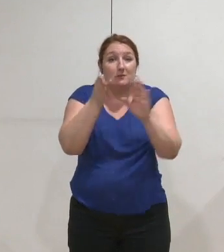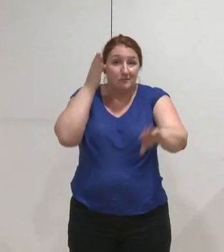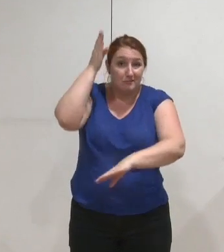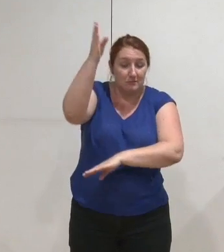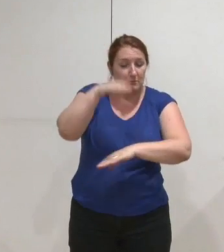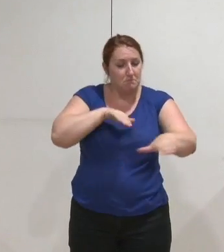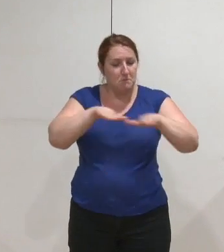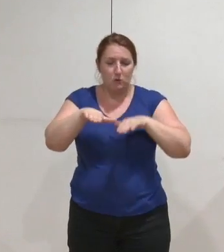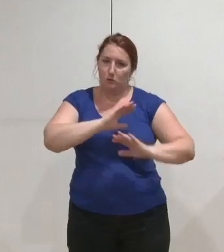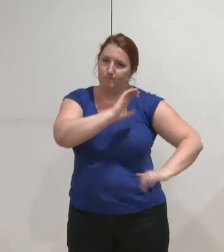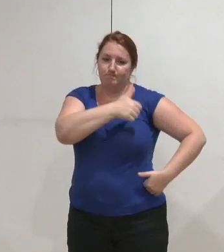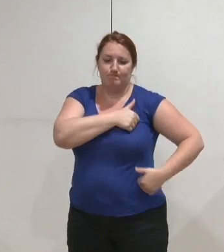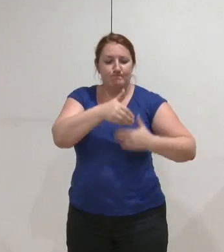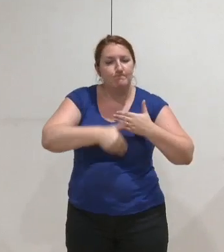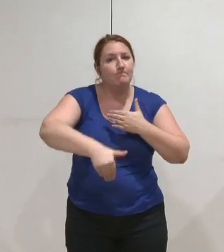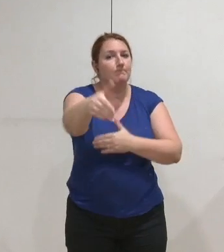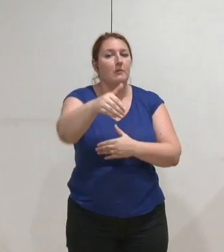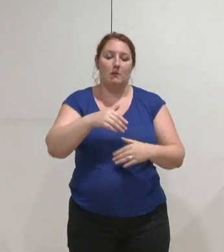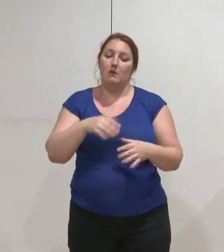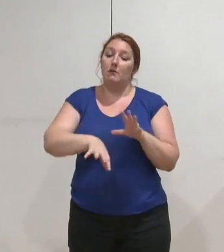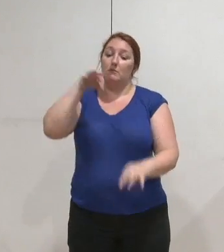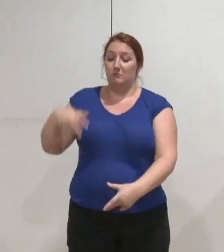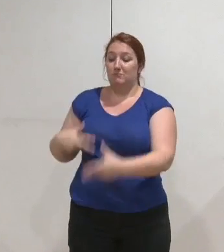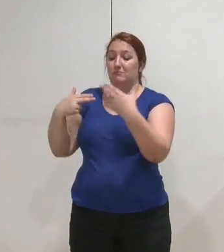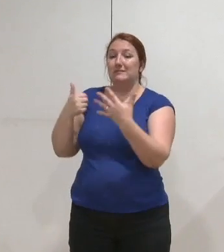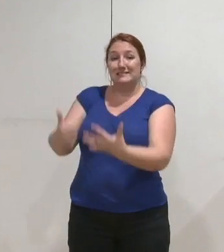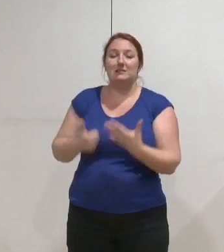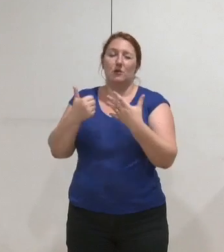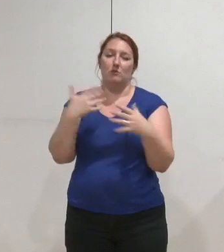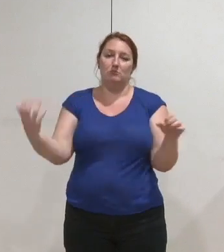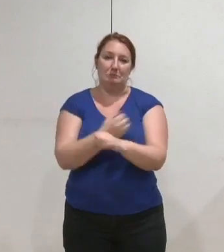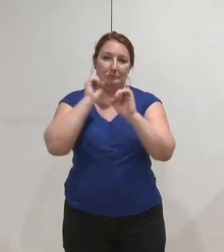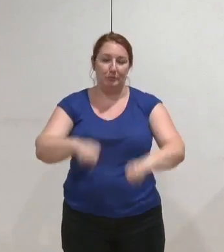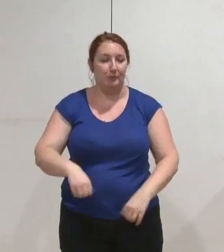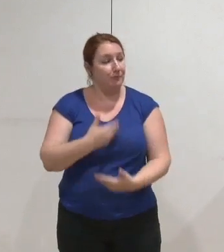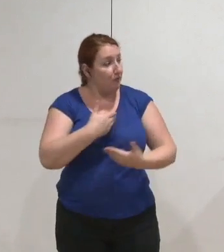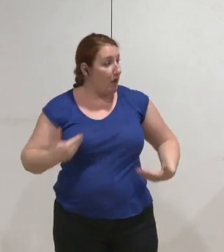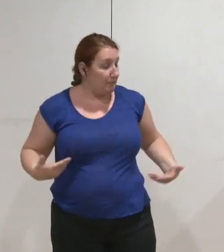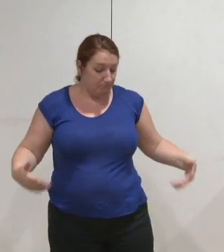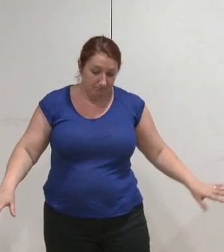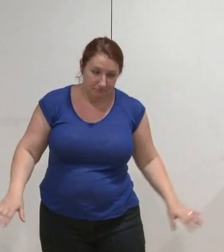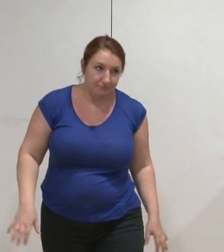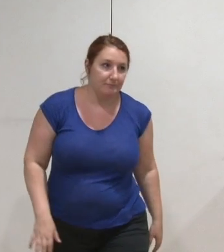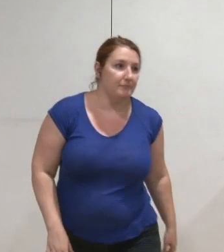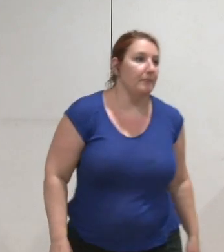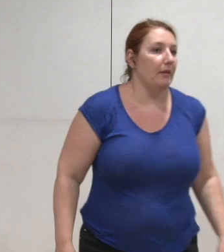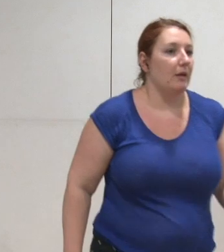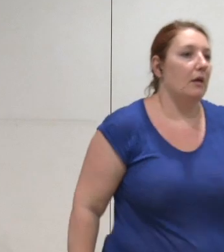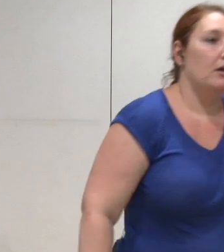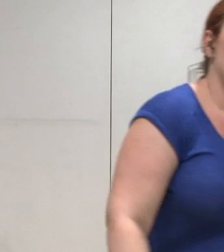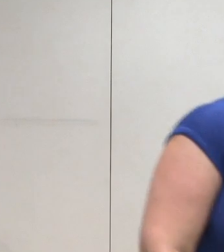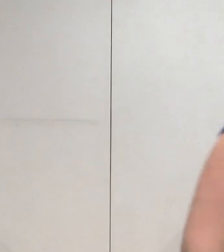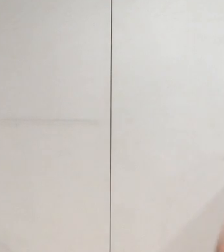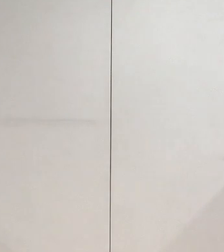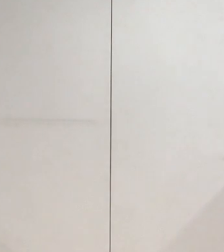à cette méthode que nous réussirons ce mandat j'en ai terminé Monsieur le Maire avec cette présentation merci demande de